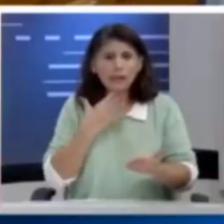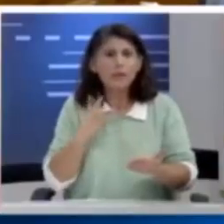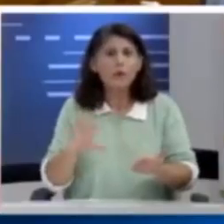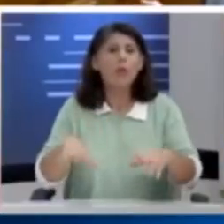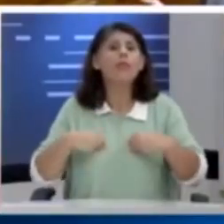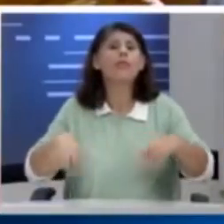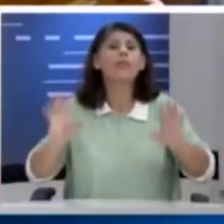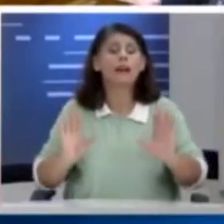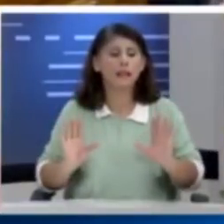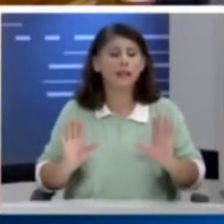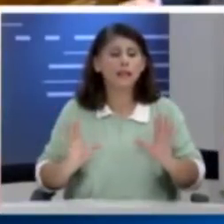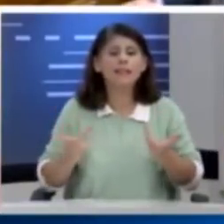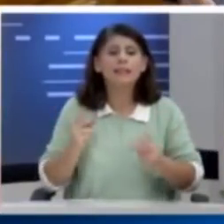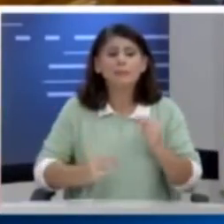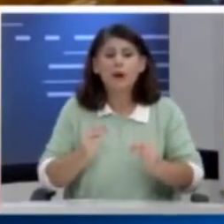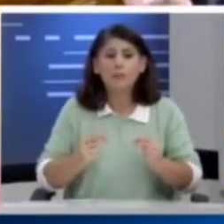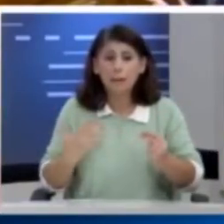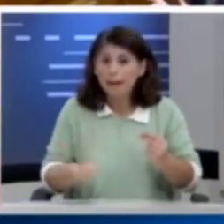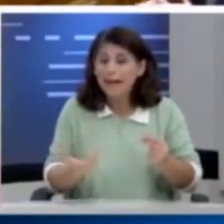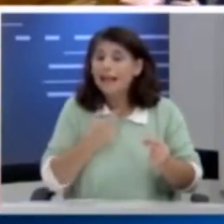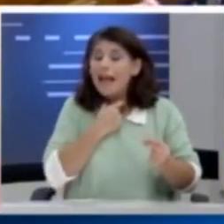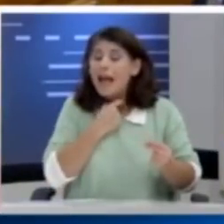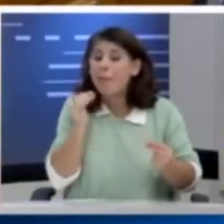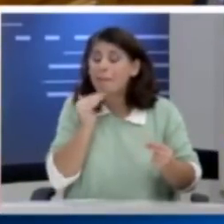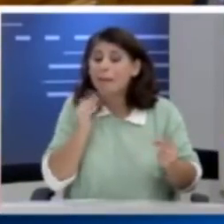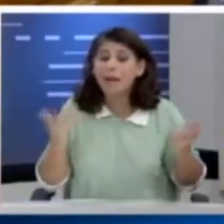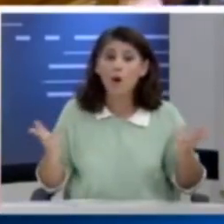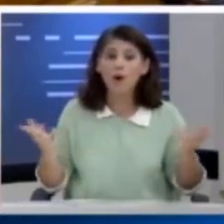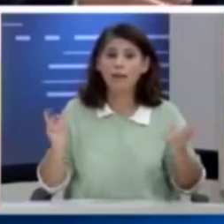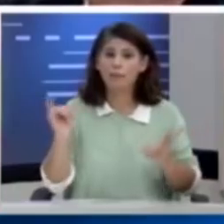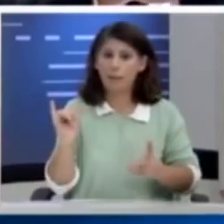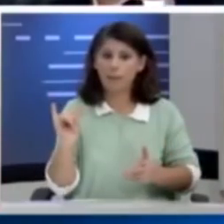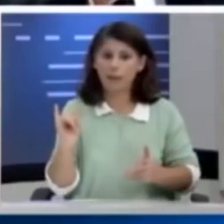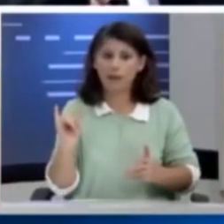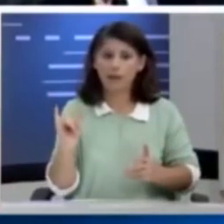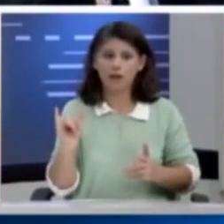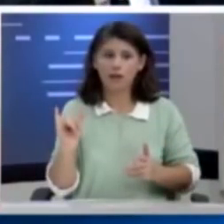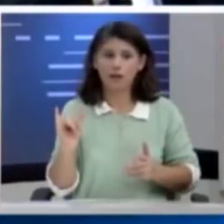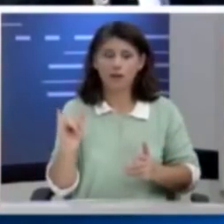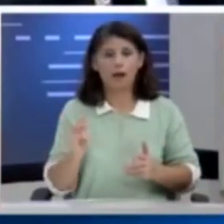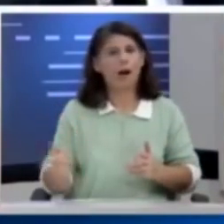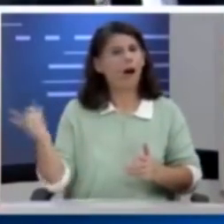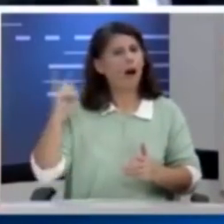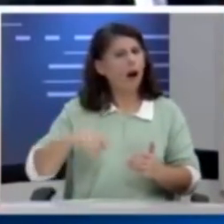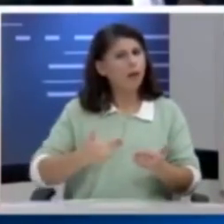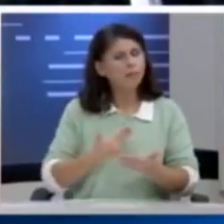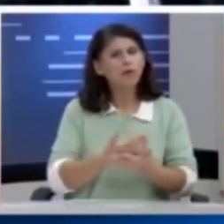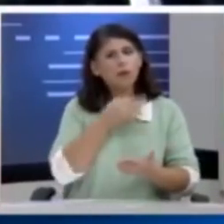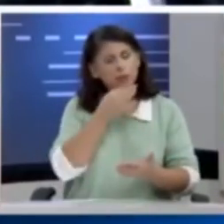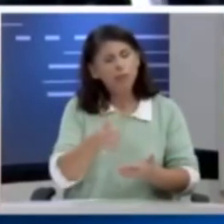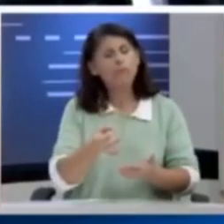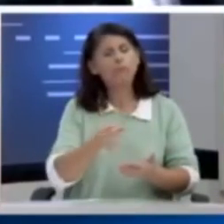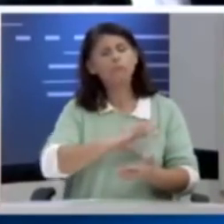δέχεστε? Τι πρόβλημα υπάρχει? Υπάρχει τίποτα επίγον για την Πέμπτη? Μέχρι κάναμε και μια εναλλακτική πρόταση να πάει μέχρι Πέμπτη